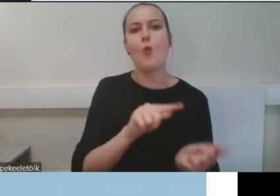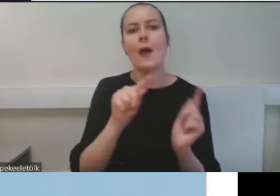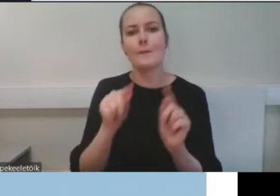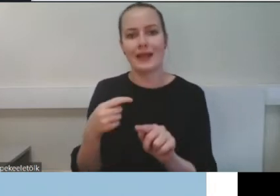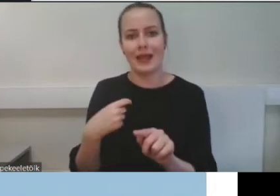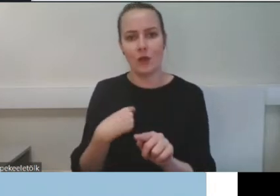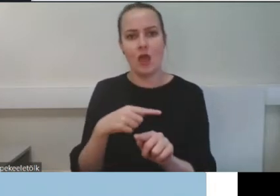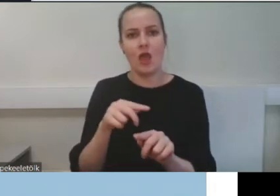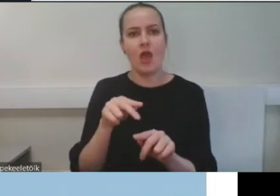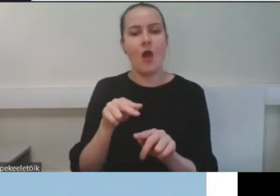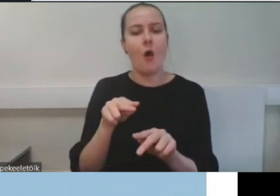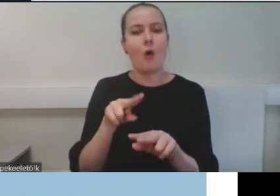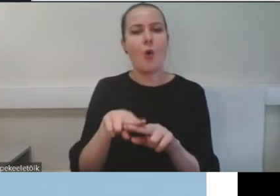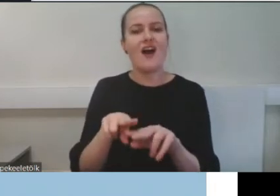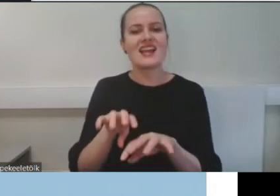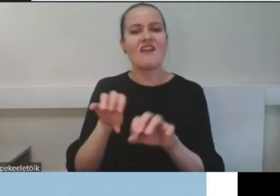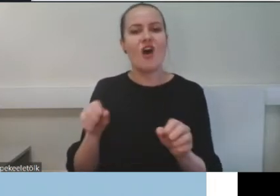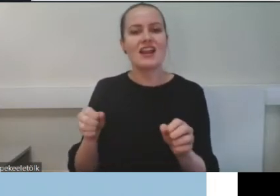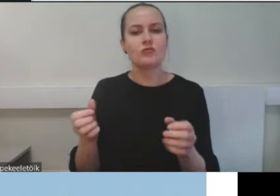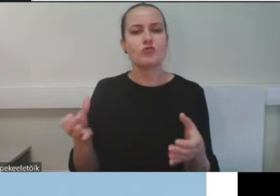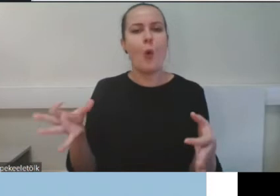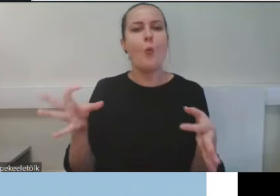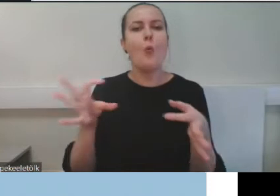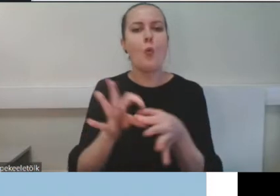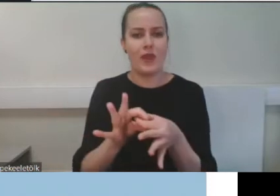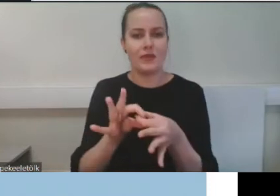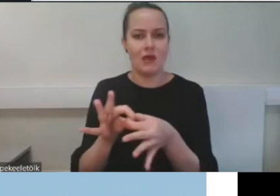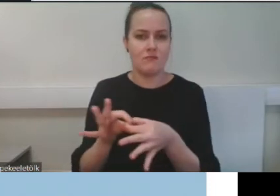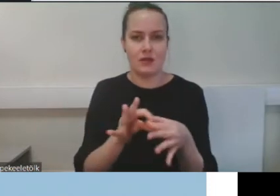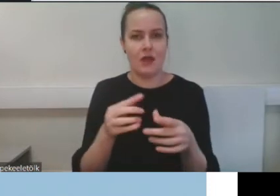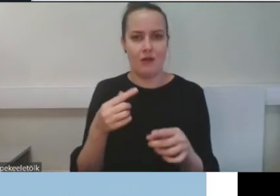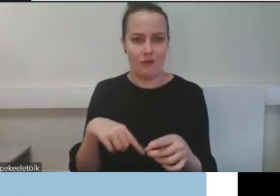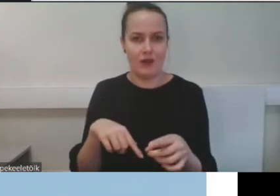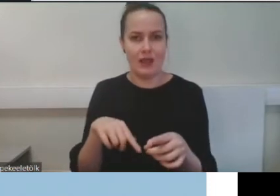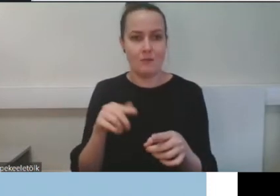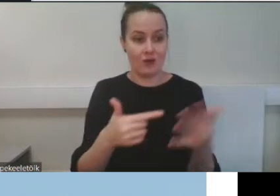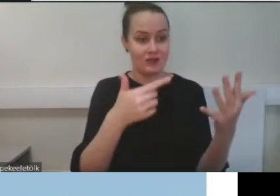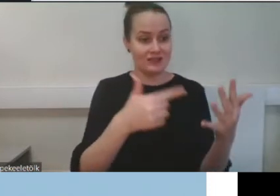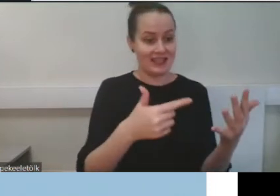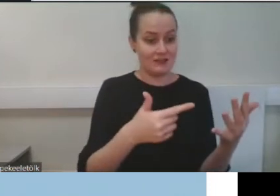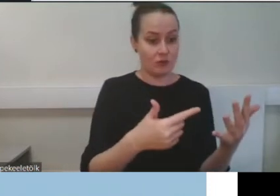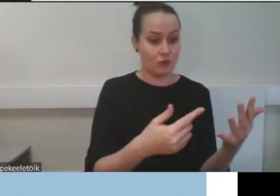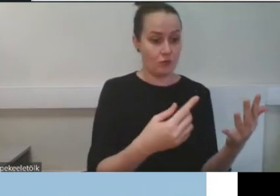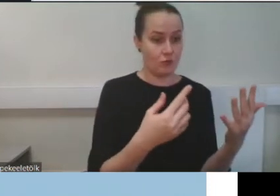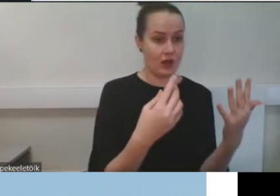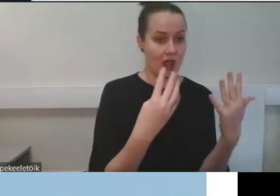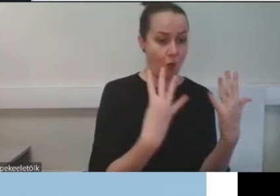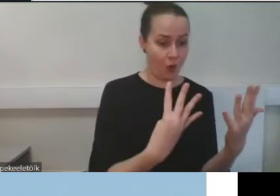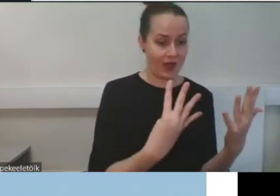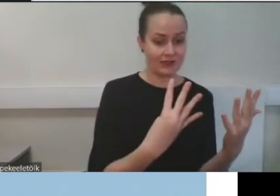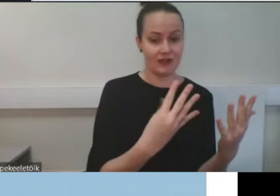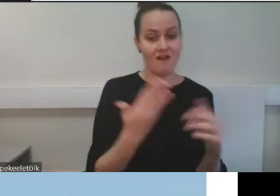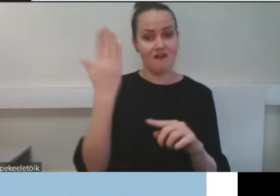Ja siin on siis näha, et koduteenuse kohta avanevad näiteks sellised tabelid